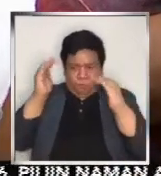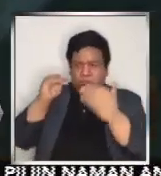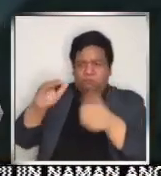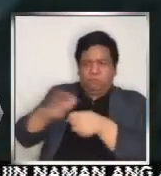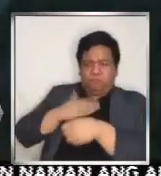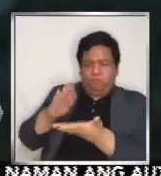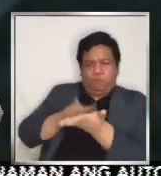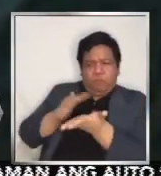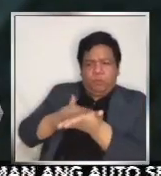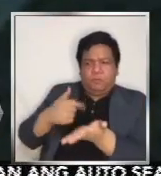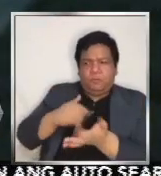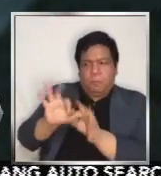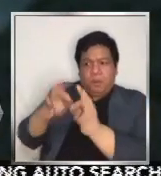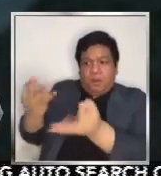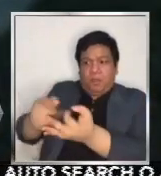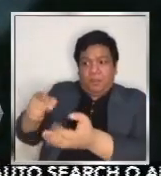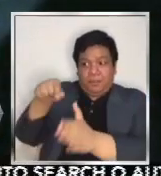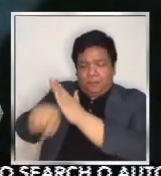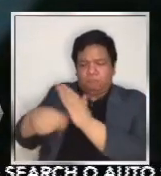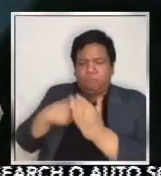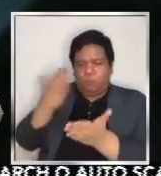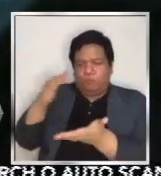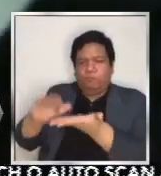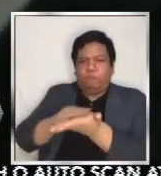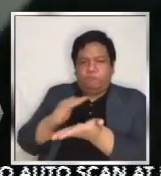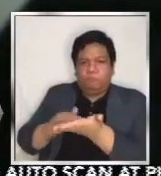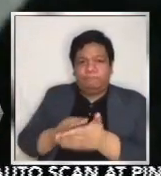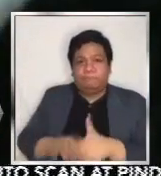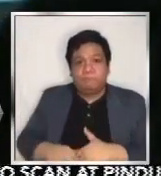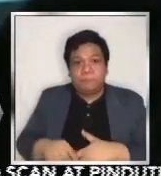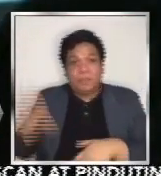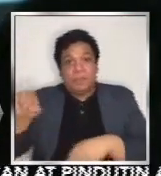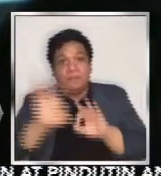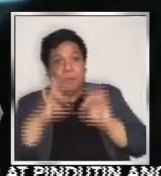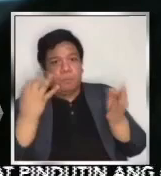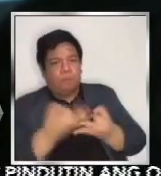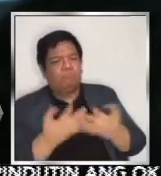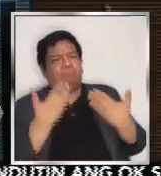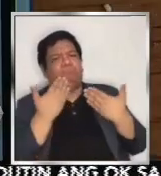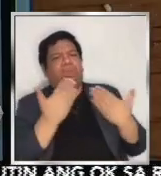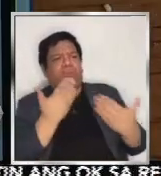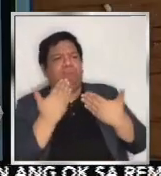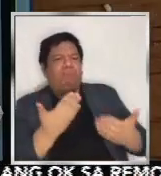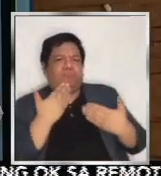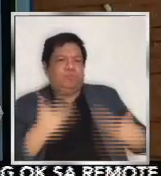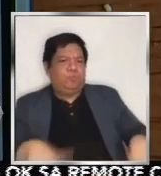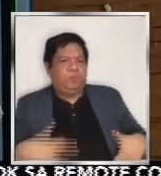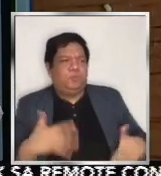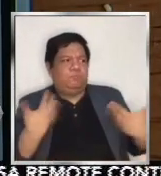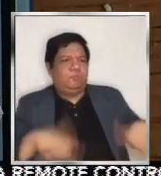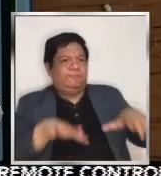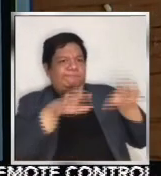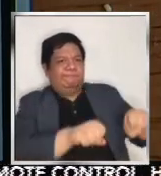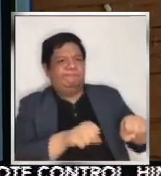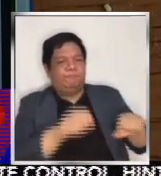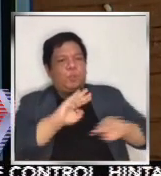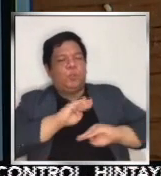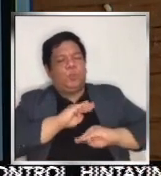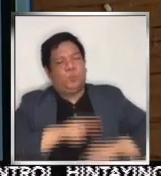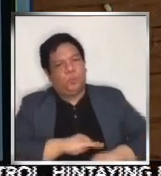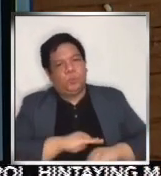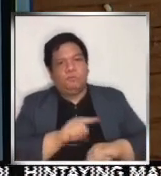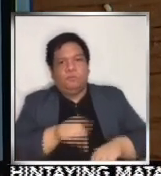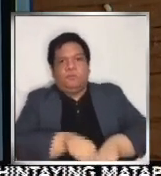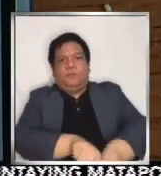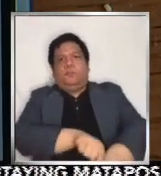nagawa. Labis namang nagpapasalamat ang pamilya ng biktima sa pagkakaaresto sa suspect. It has been a long